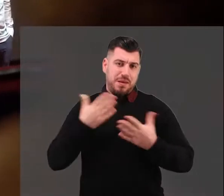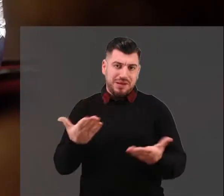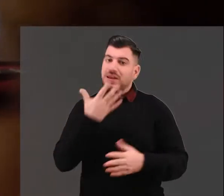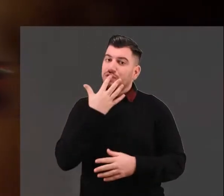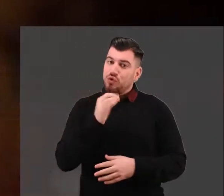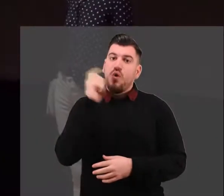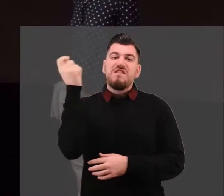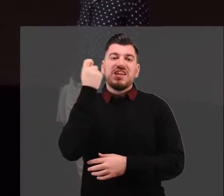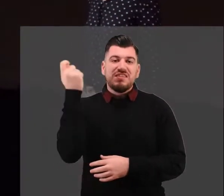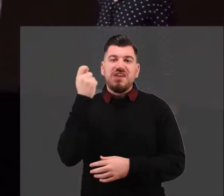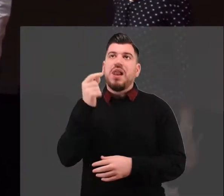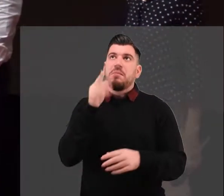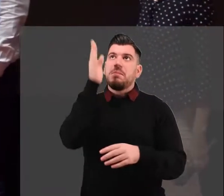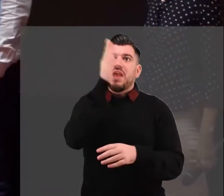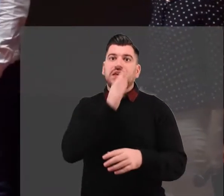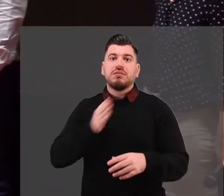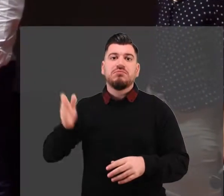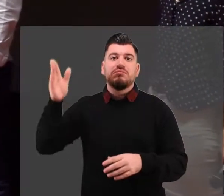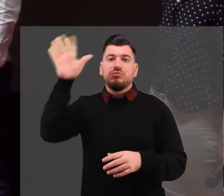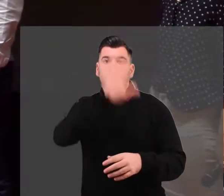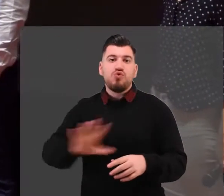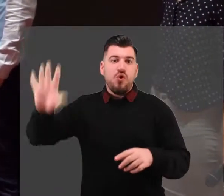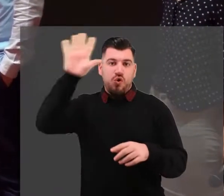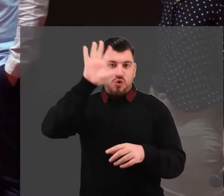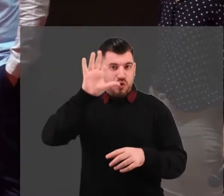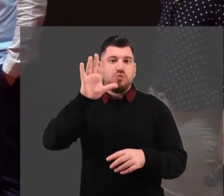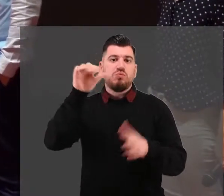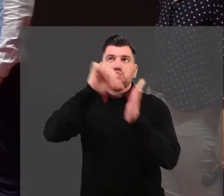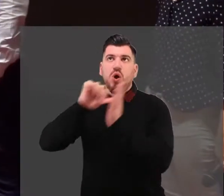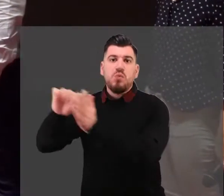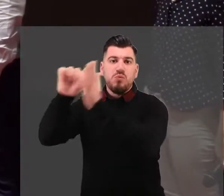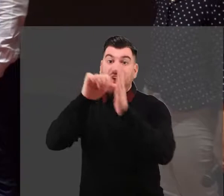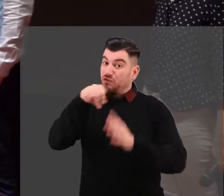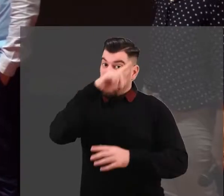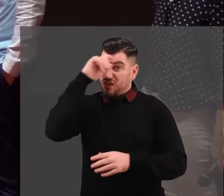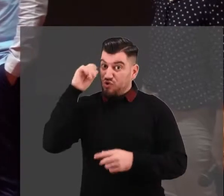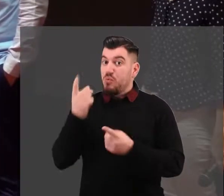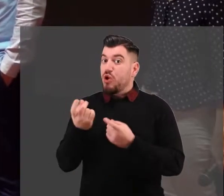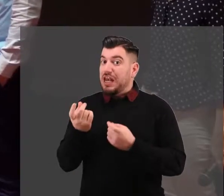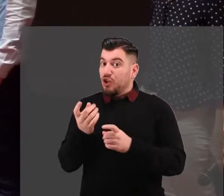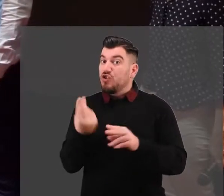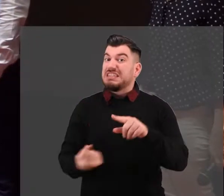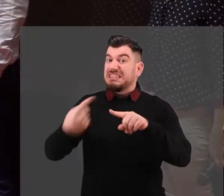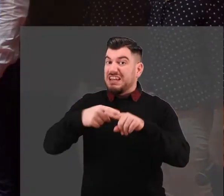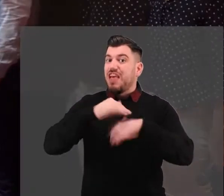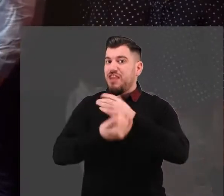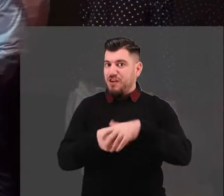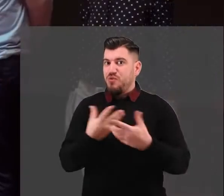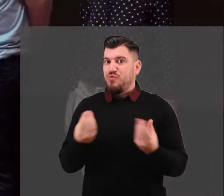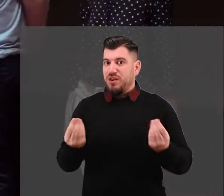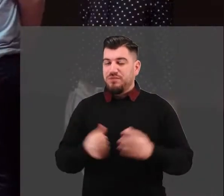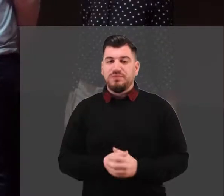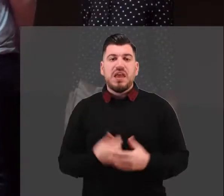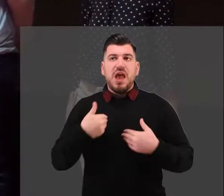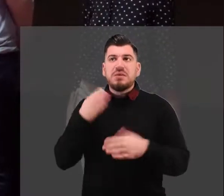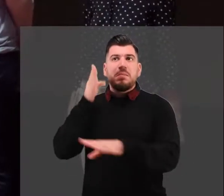και το φεστιβάλ αυτό κινείται από πόλη σε πόλη όπως μάθετε, κάτι το οποίο είναι πολύ δύσκολο, πολύ προκλητικό αλλά και πολύ ενδιαφέρον. Ξεκινάμε